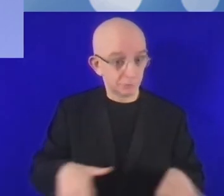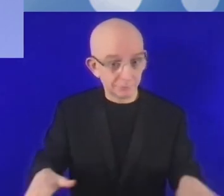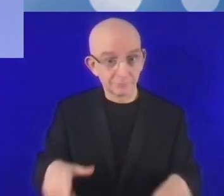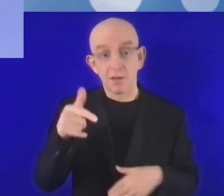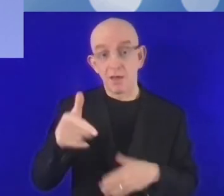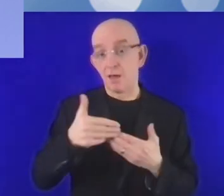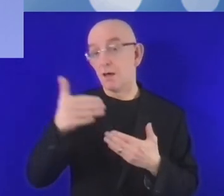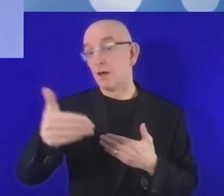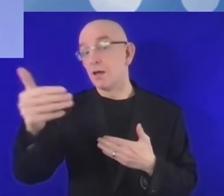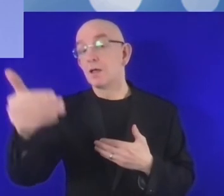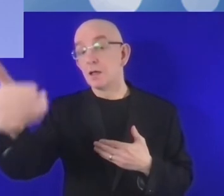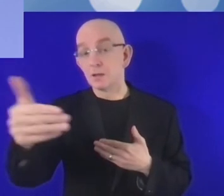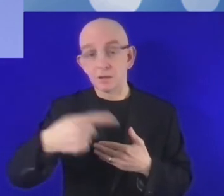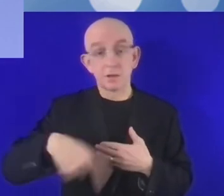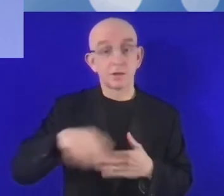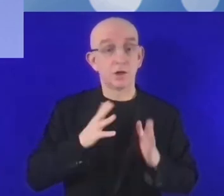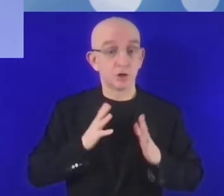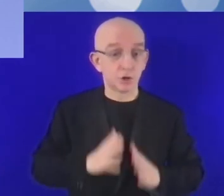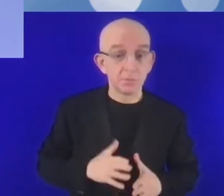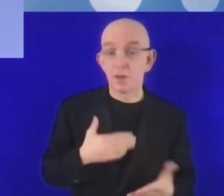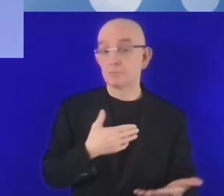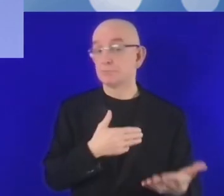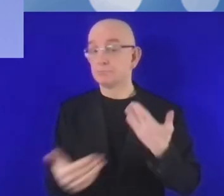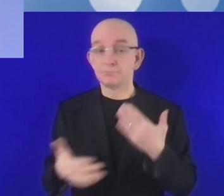que dans le futur, nous pourrons regarder